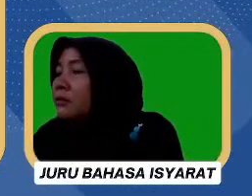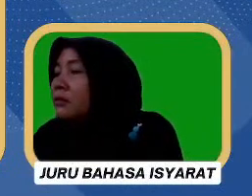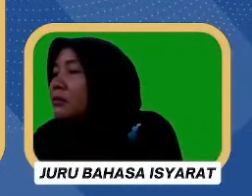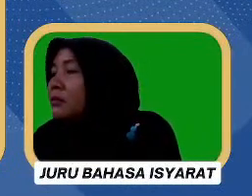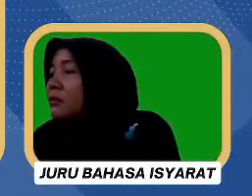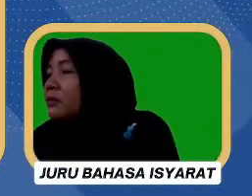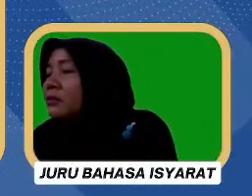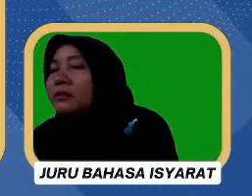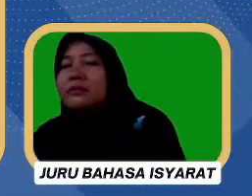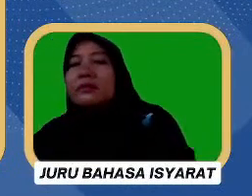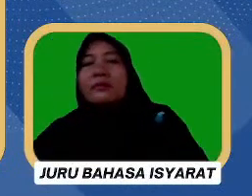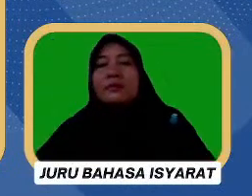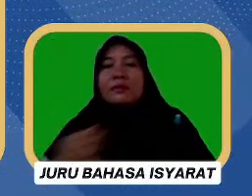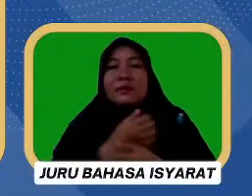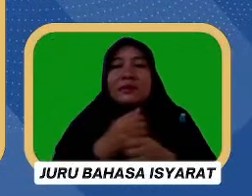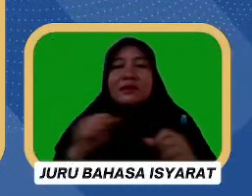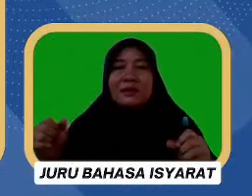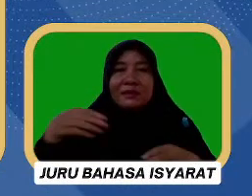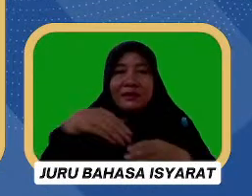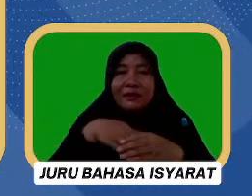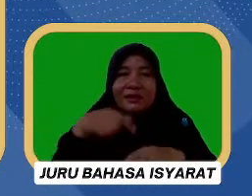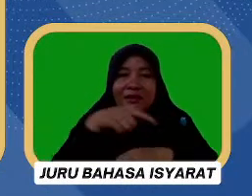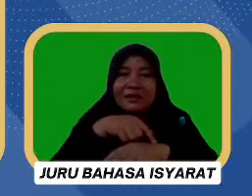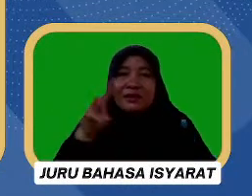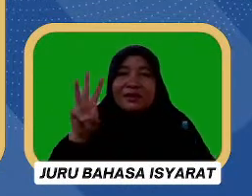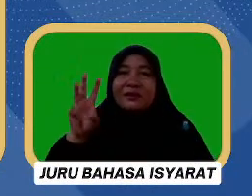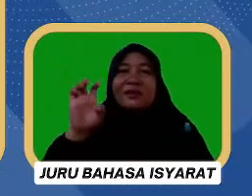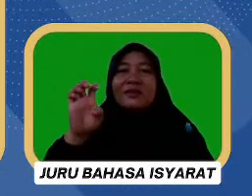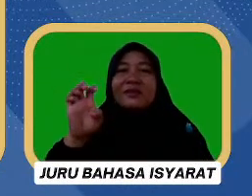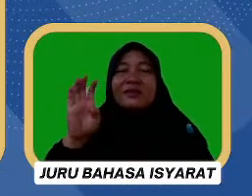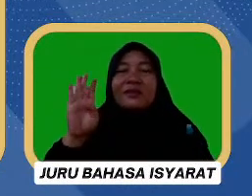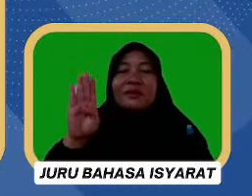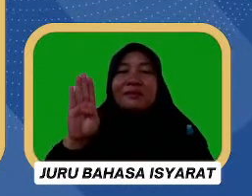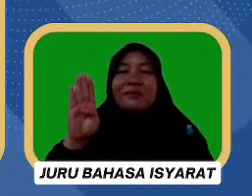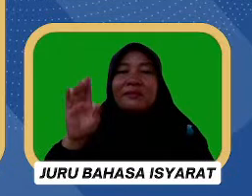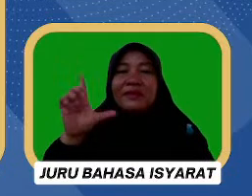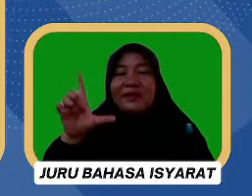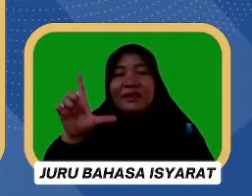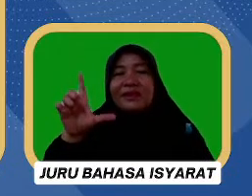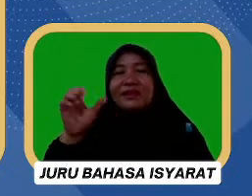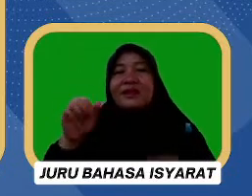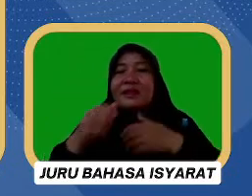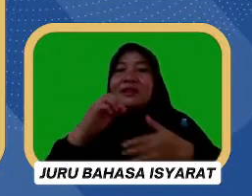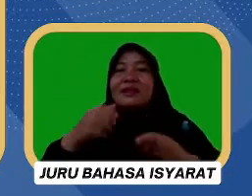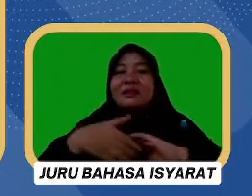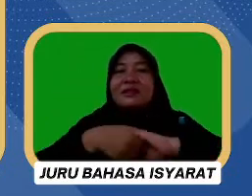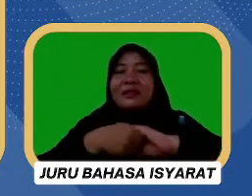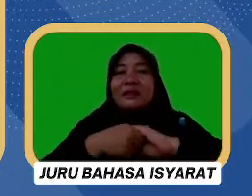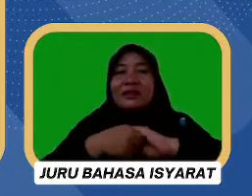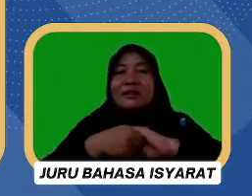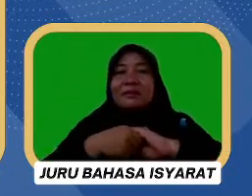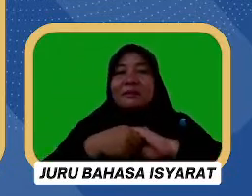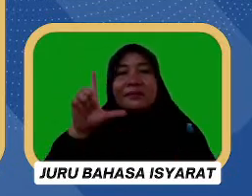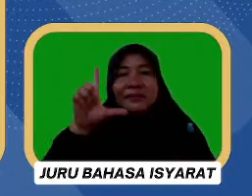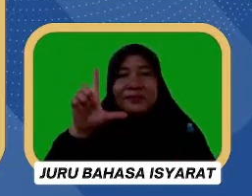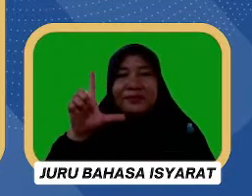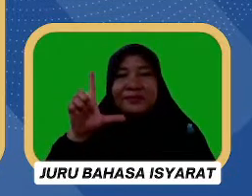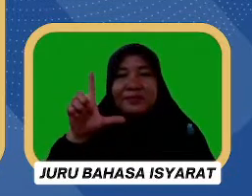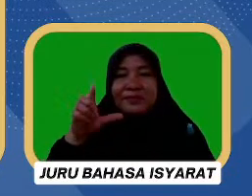Selamat datang di webinar literasi digital. Salam literasi Indonesia makin cakap